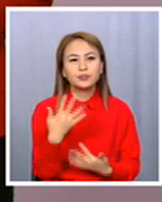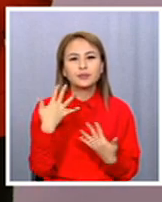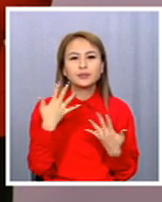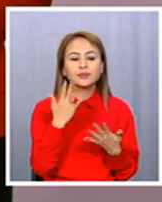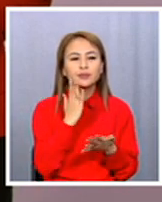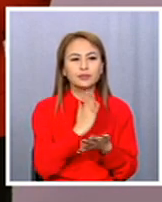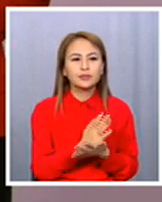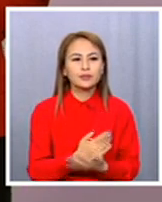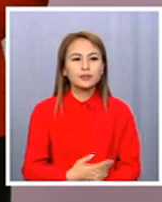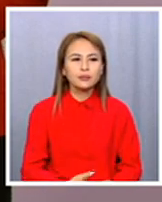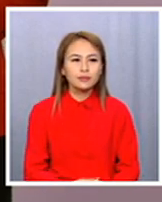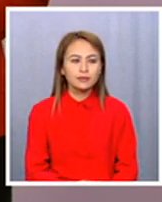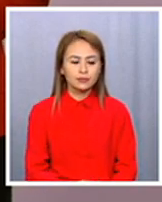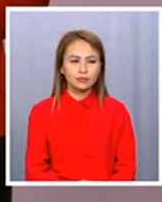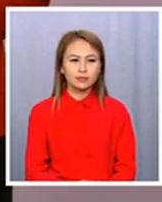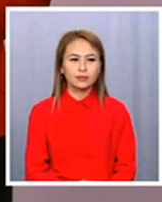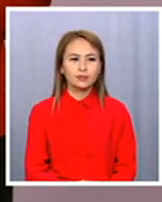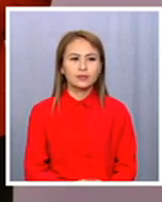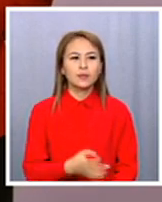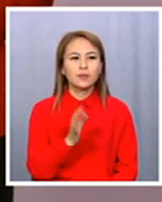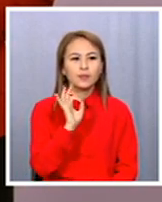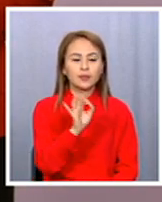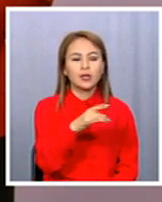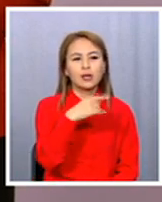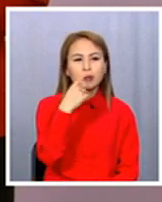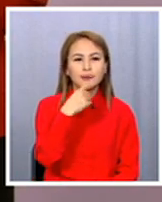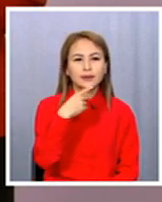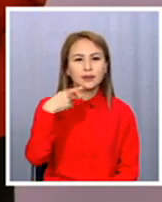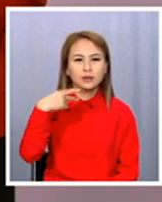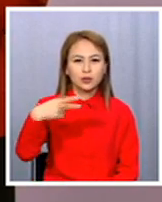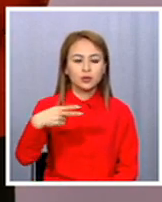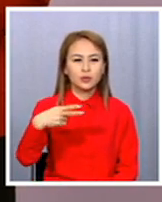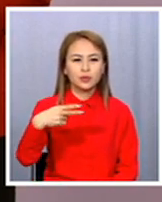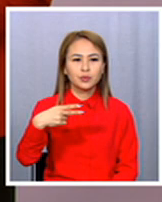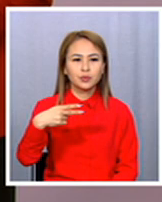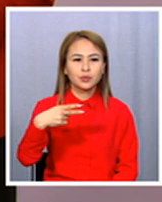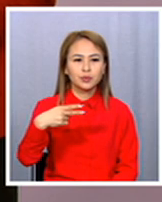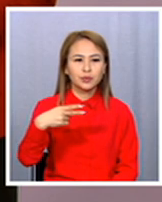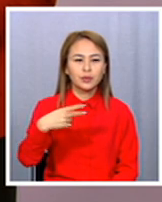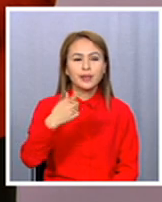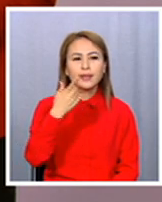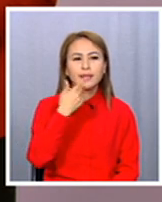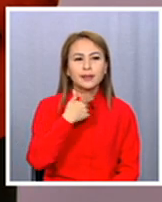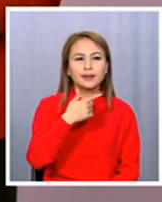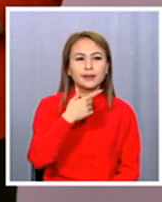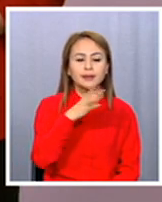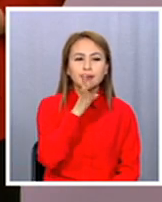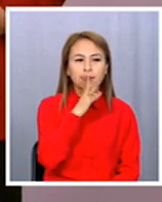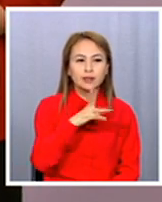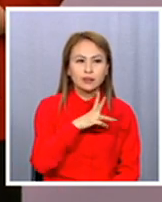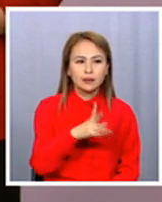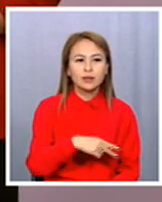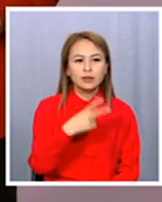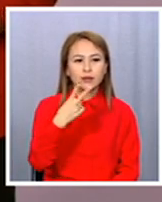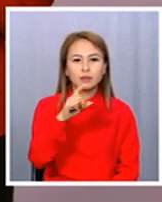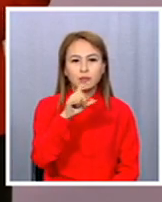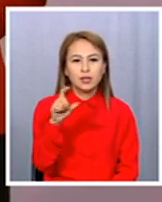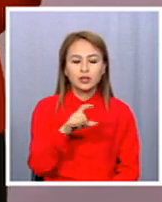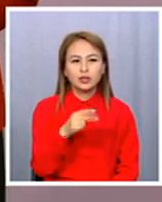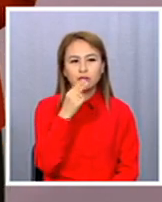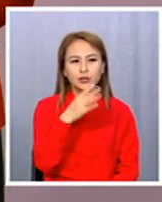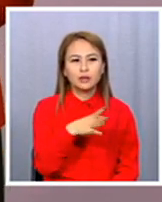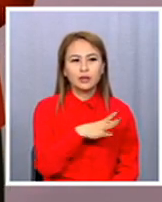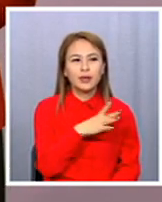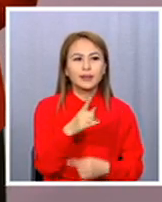түсті тік төрт бұрыш бар? Дұрыс айтасындар, 2. Яғни балалар, қызы 2 бәліш жеді.